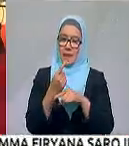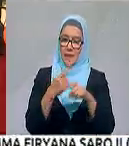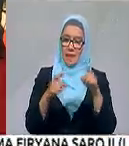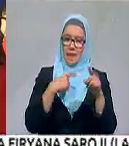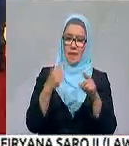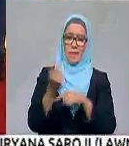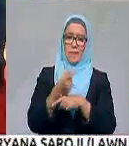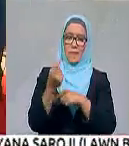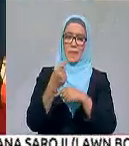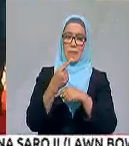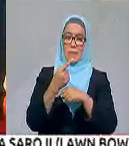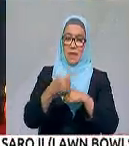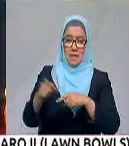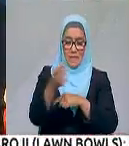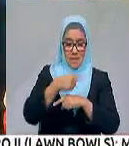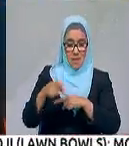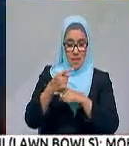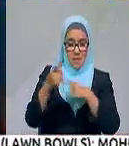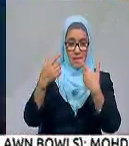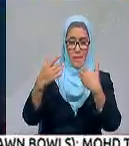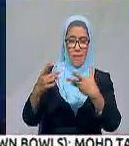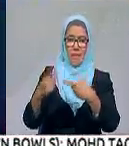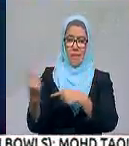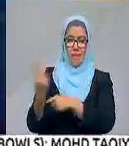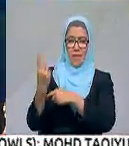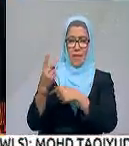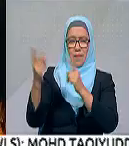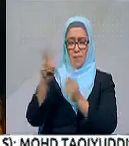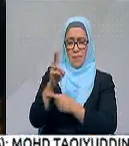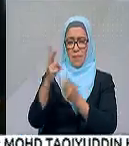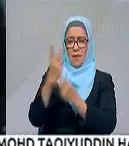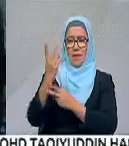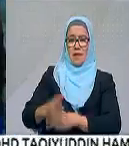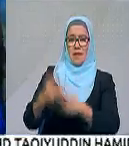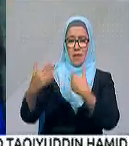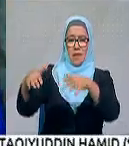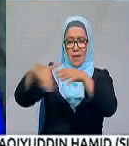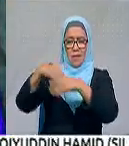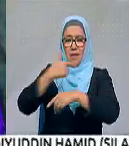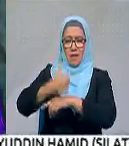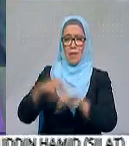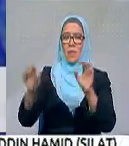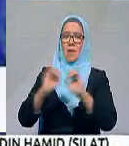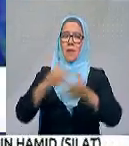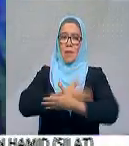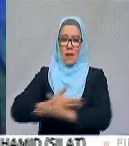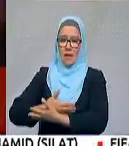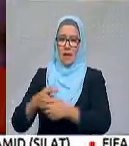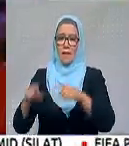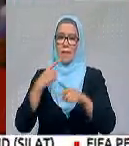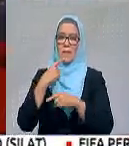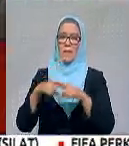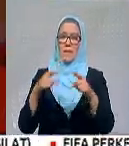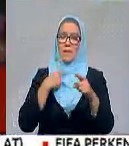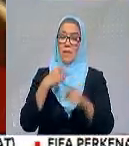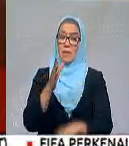tahun berkahwin namun tidak dikurniakan cahaya mata. Seringkali menerima tekanan dari ibu Cikgu Zaidi, iaitu Puan Rahmah, lakonan Jasmine Hamid,